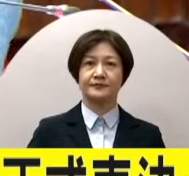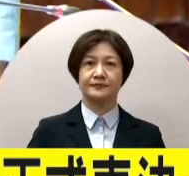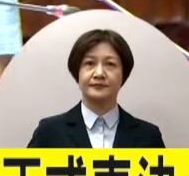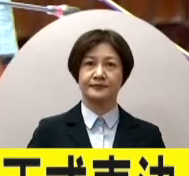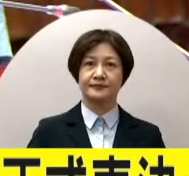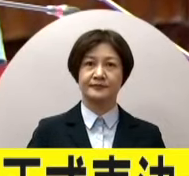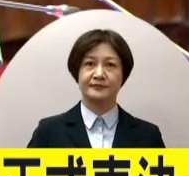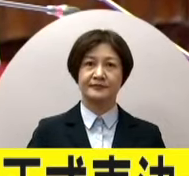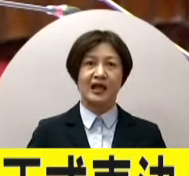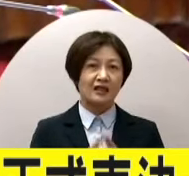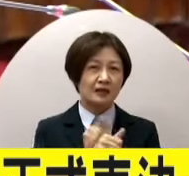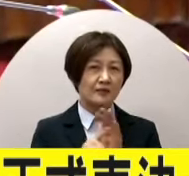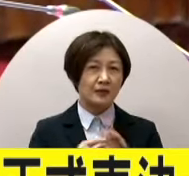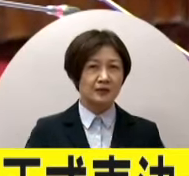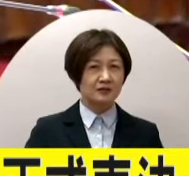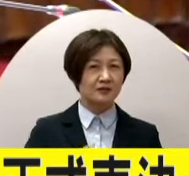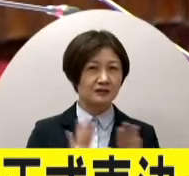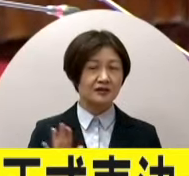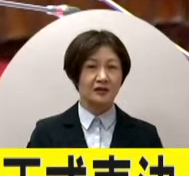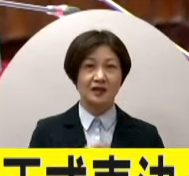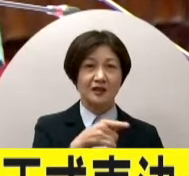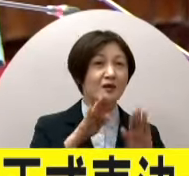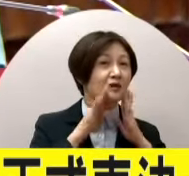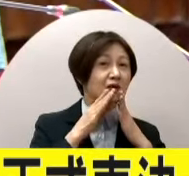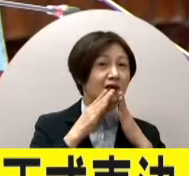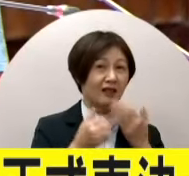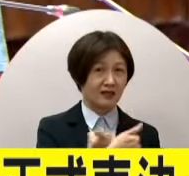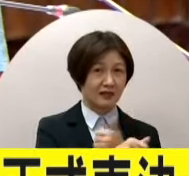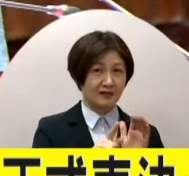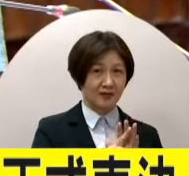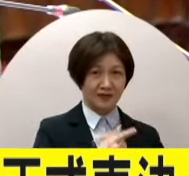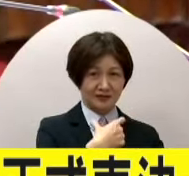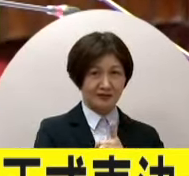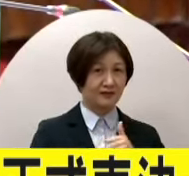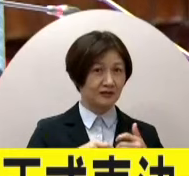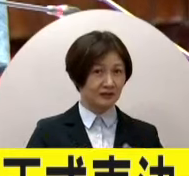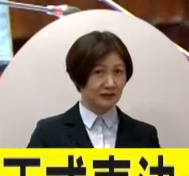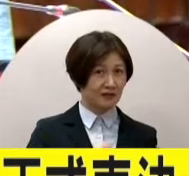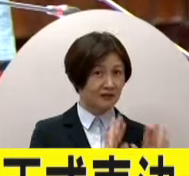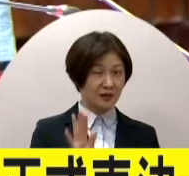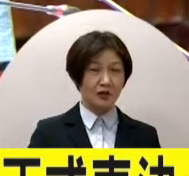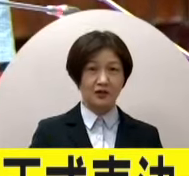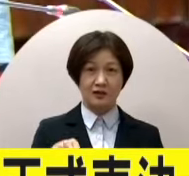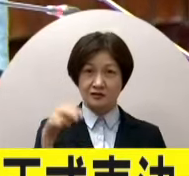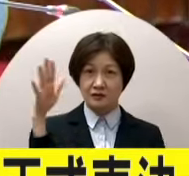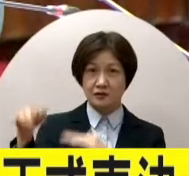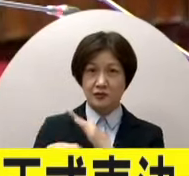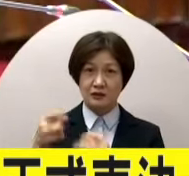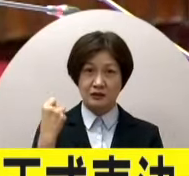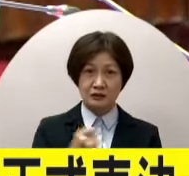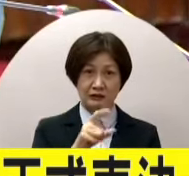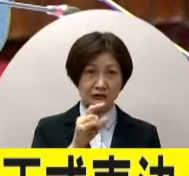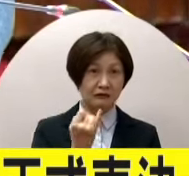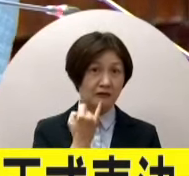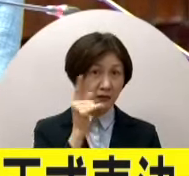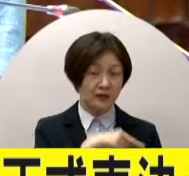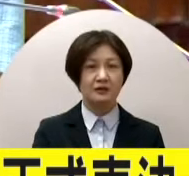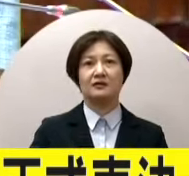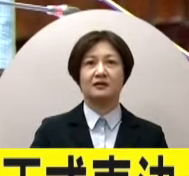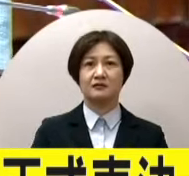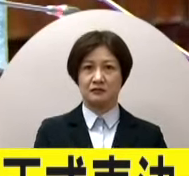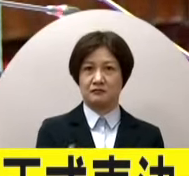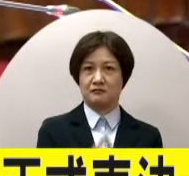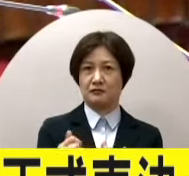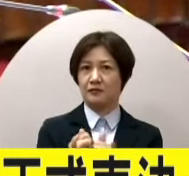公文书 代表心情。你们发脸书只是代表你个人的心情。 当时 行政院可以这样子吗？这个是对于人